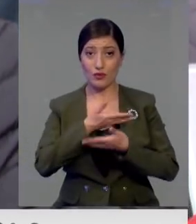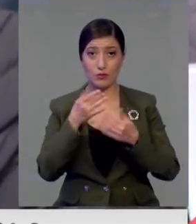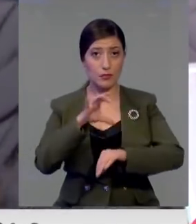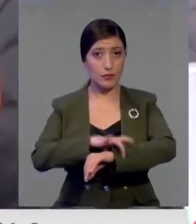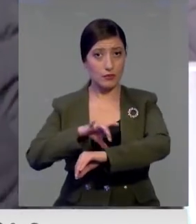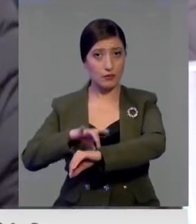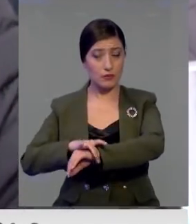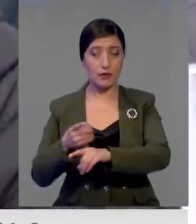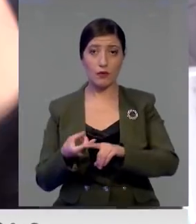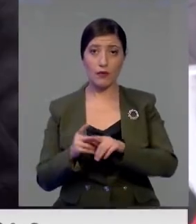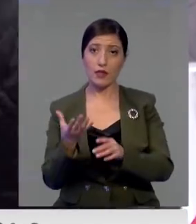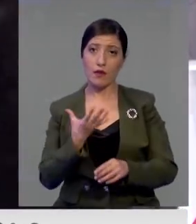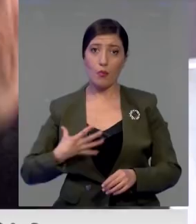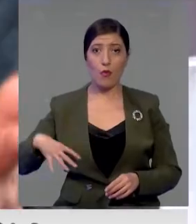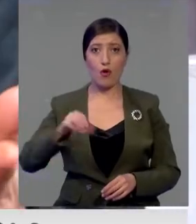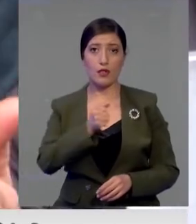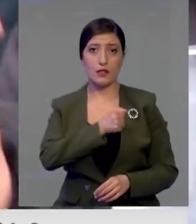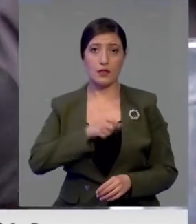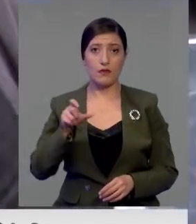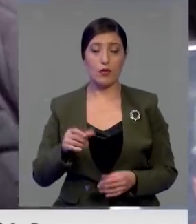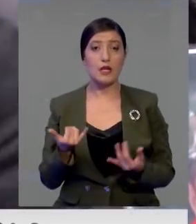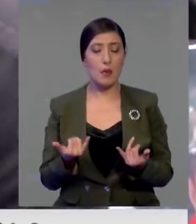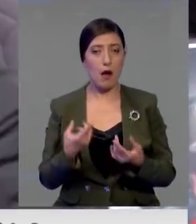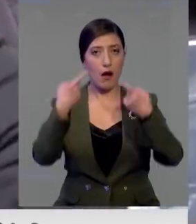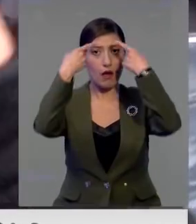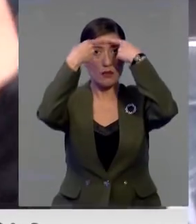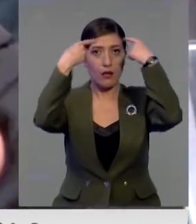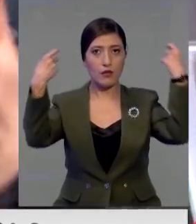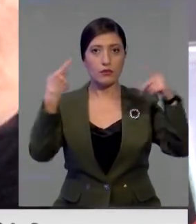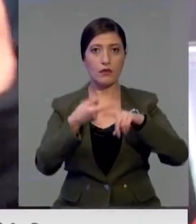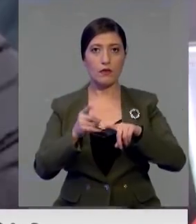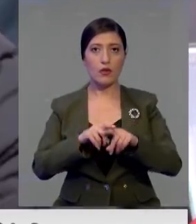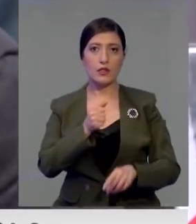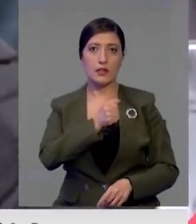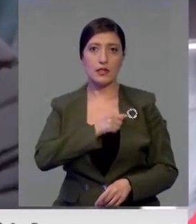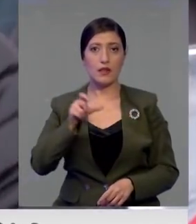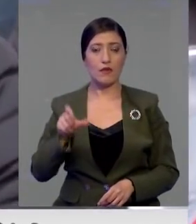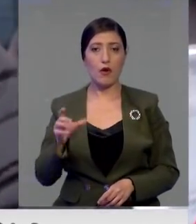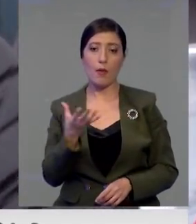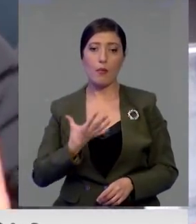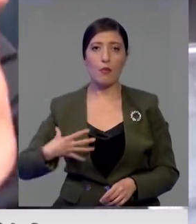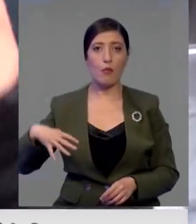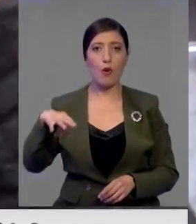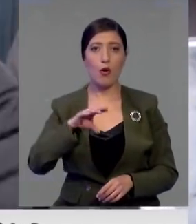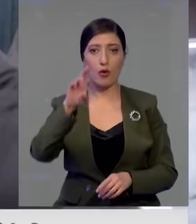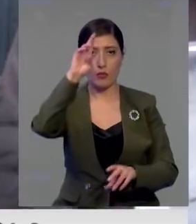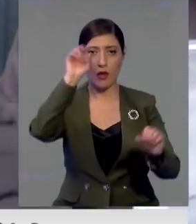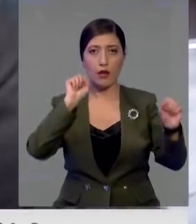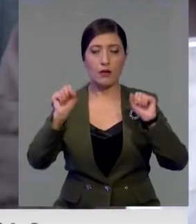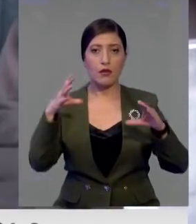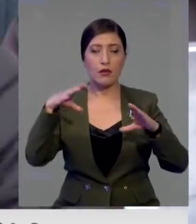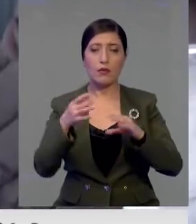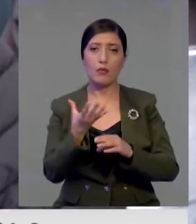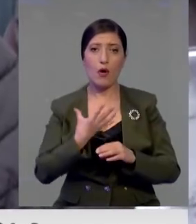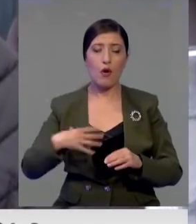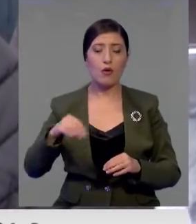որովհետև բոլորը զինվորներով, ես հիմա հայտարարություն եմ անում, որ զինվորով բոլոր պատկան մարմինները զինվորի արյան վրա